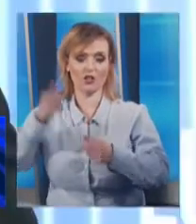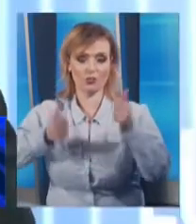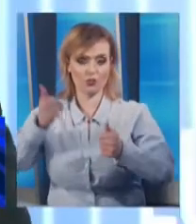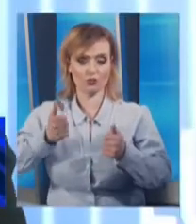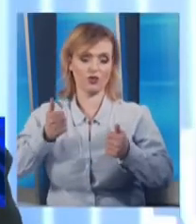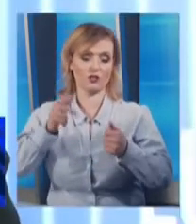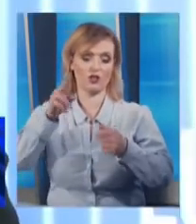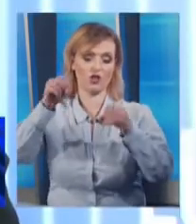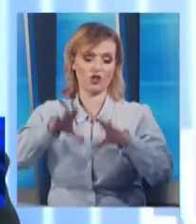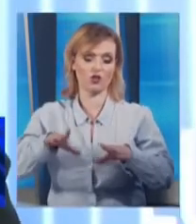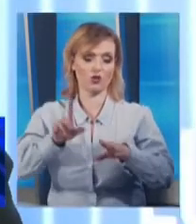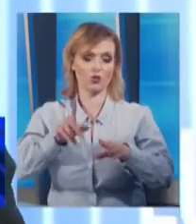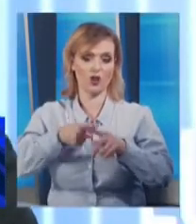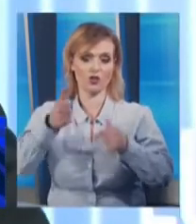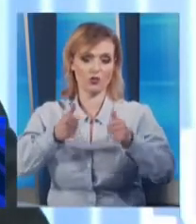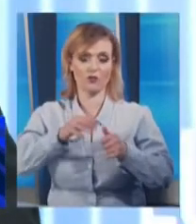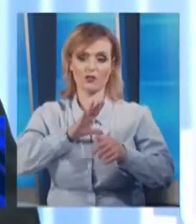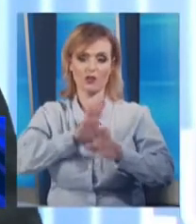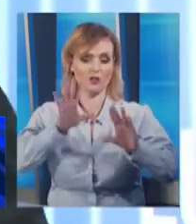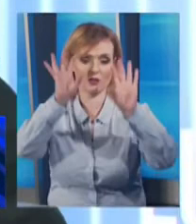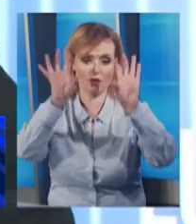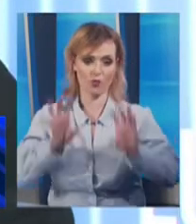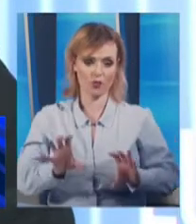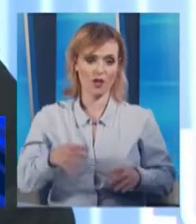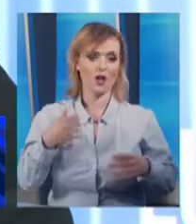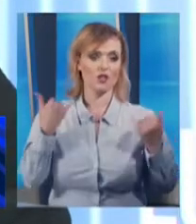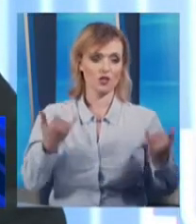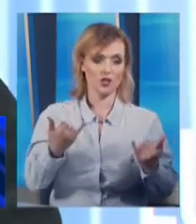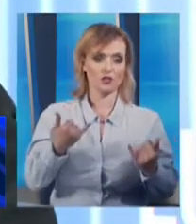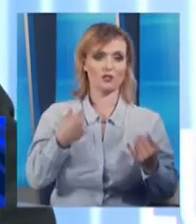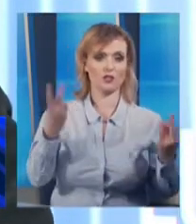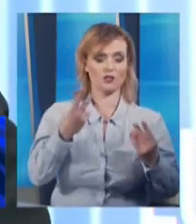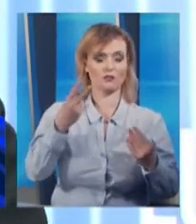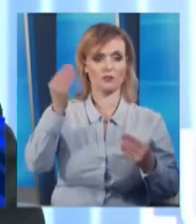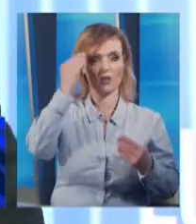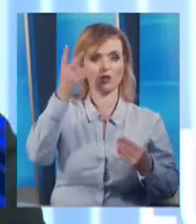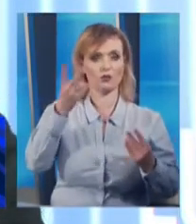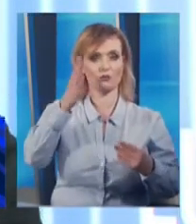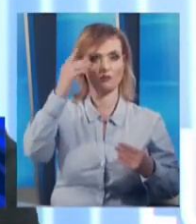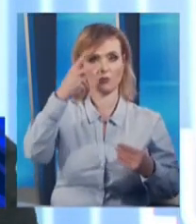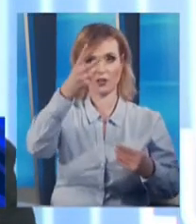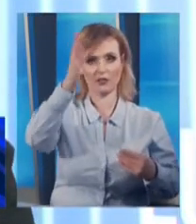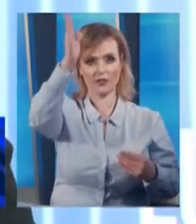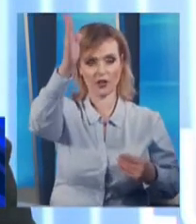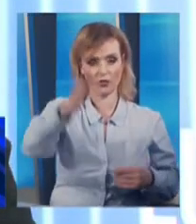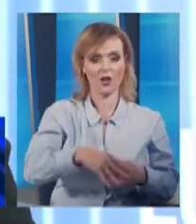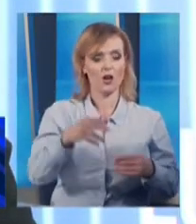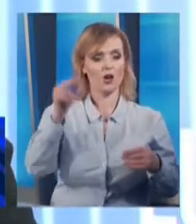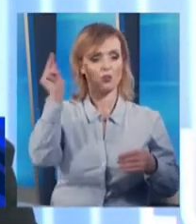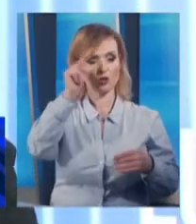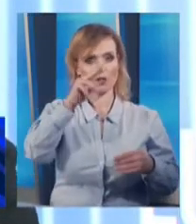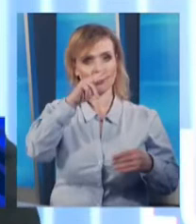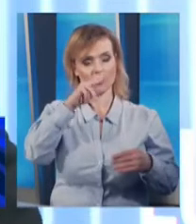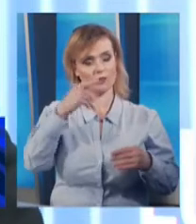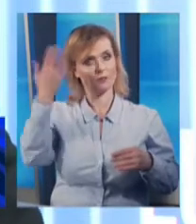neconstituțional, dar asta este deja trecut. Eu cred că trebuie să ne uităm în viitor, să gândim lucid, la rece, să învățăm din greșelile trecutului și